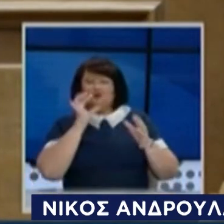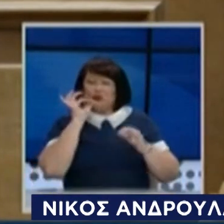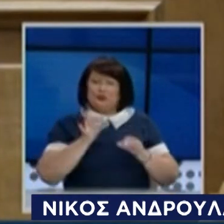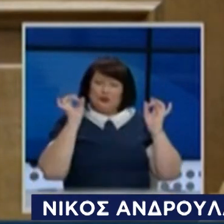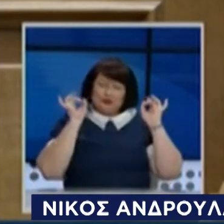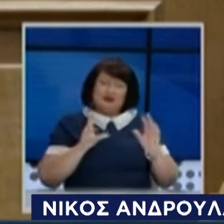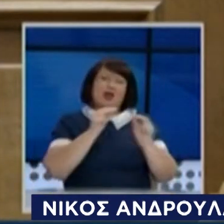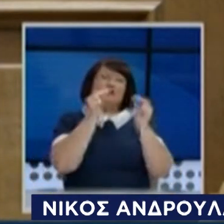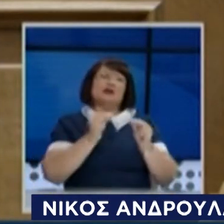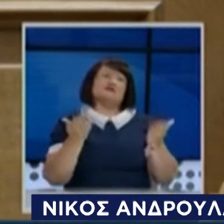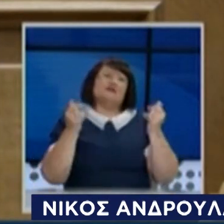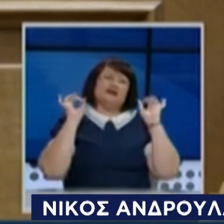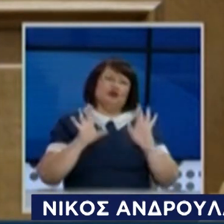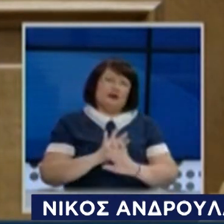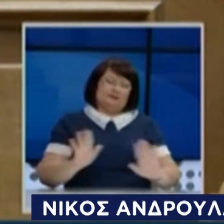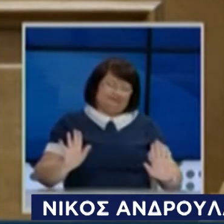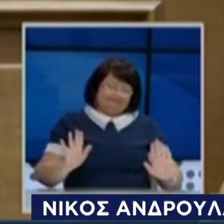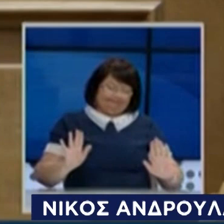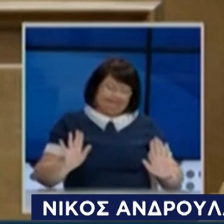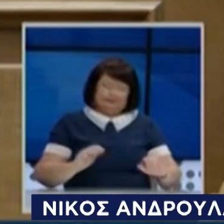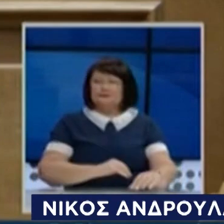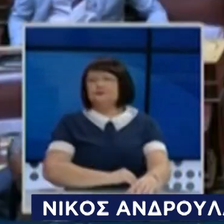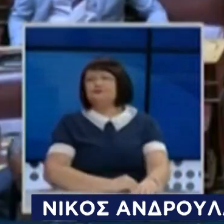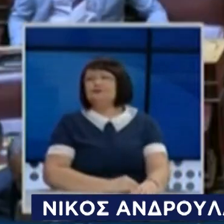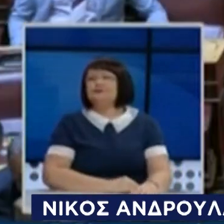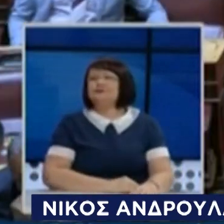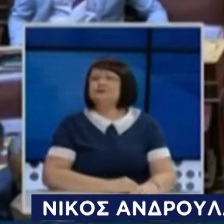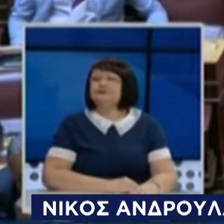μηδενικής αποτελεσματικότητας.